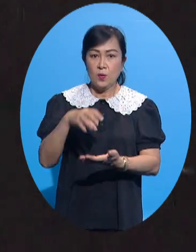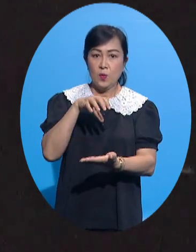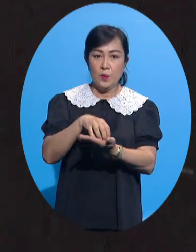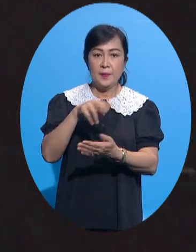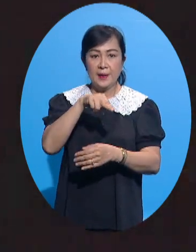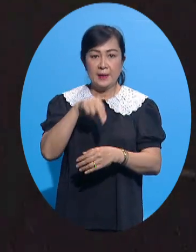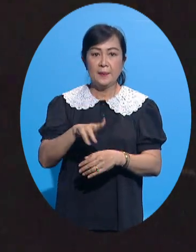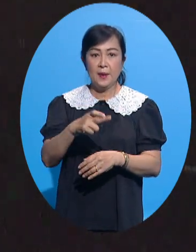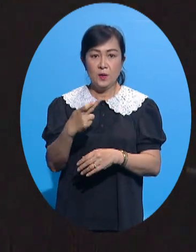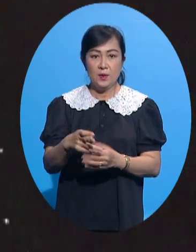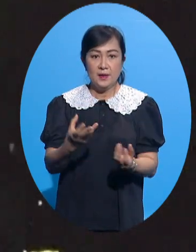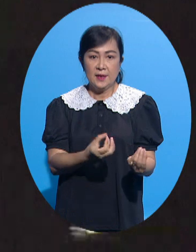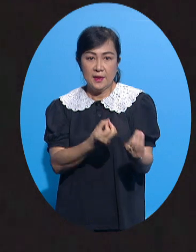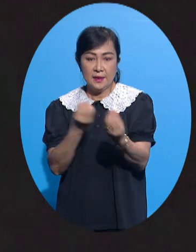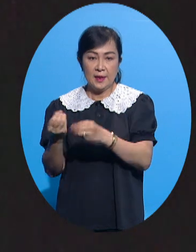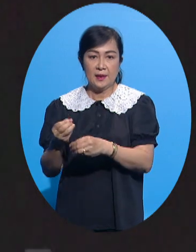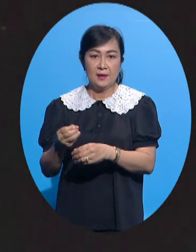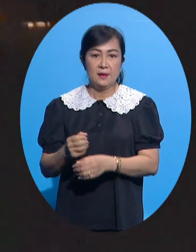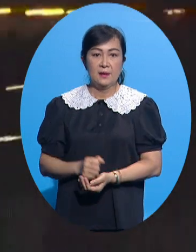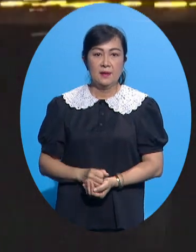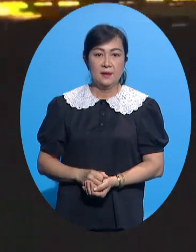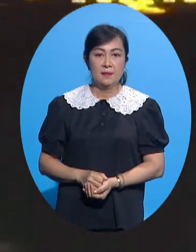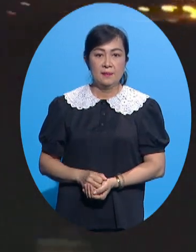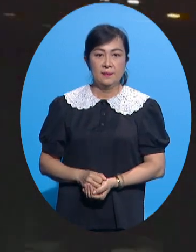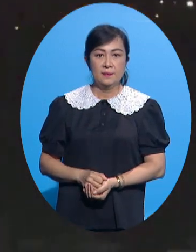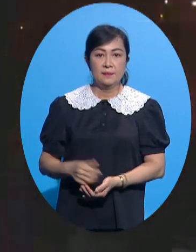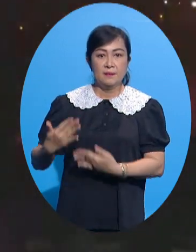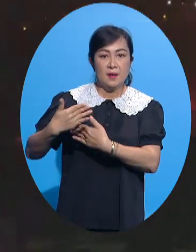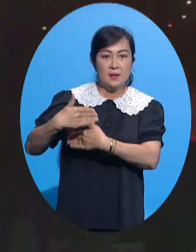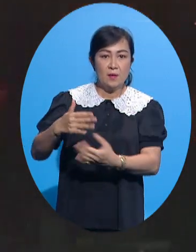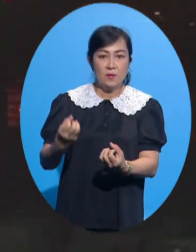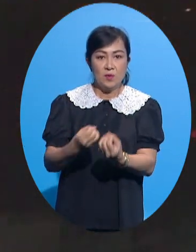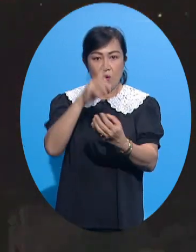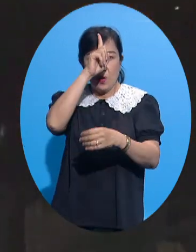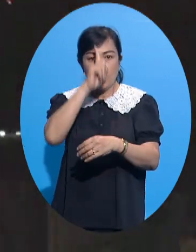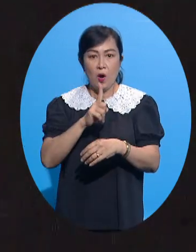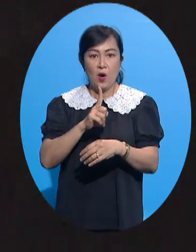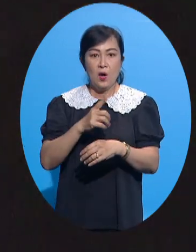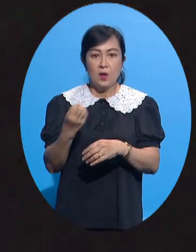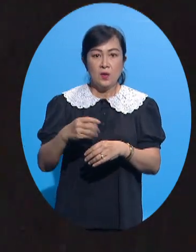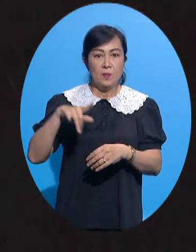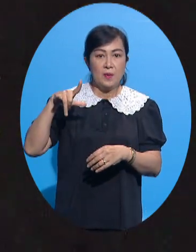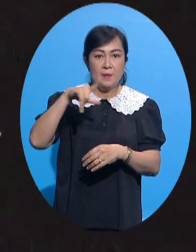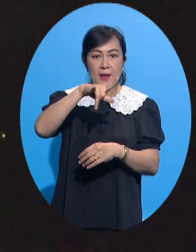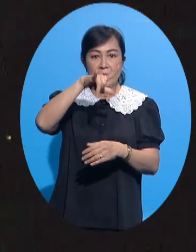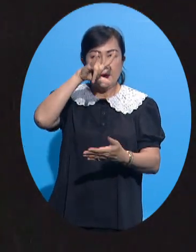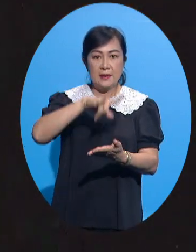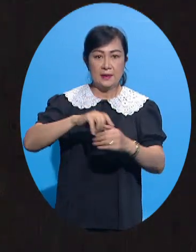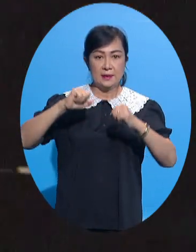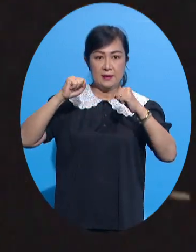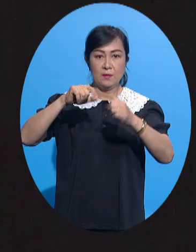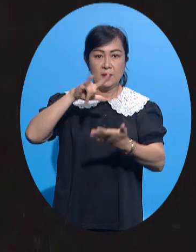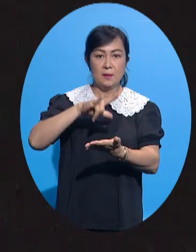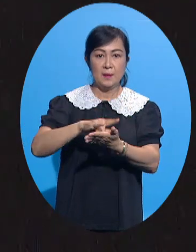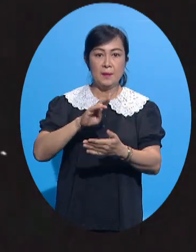ở một số khu vực phía Nam Beirut sơ tán ngay lập tức. Bất chấp các vụ nổ đỏ trời, một số máy bay vẫn hạ cánh thành công